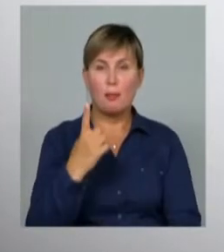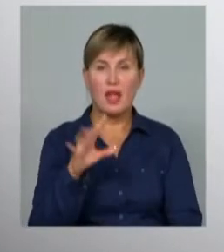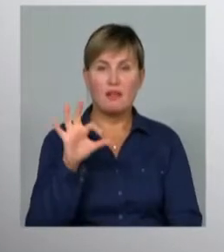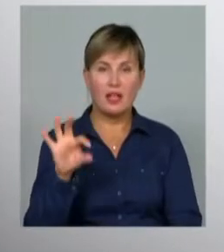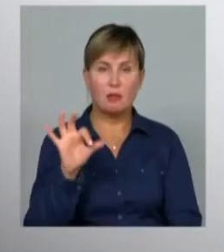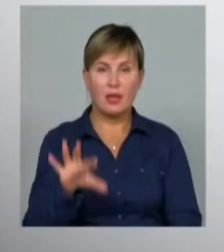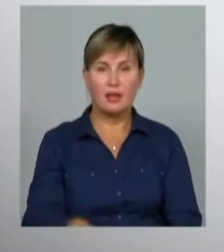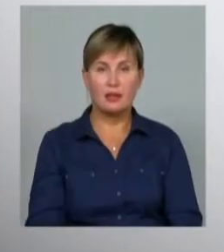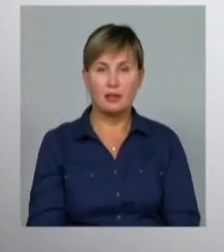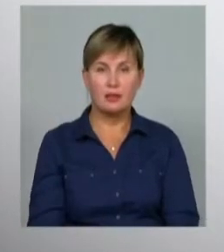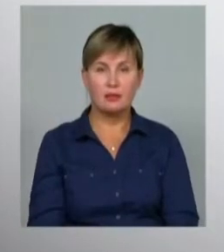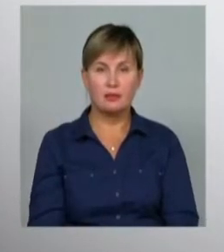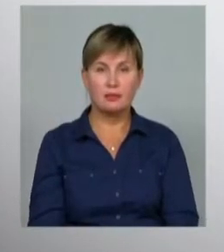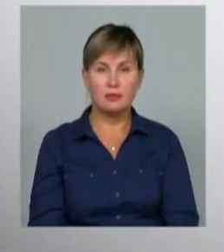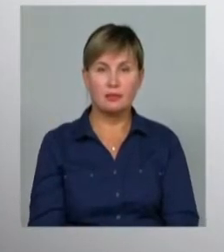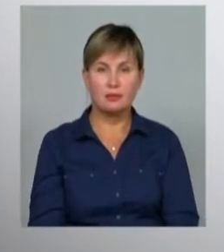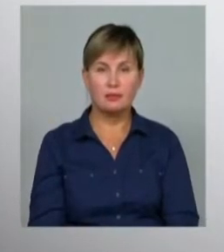октября.